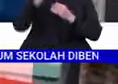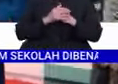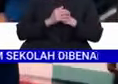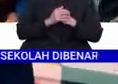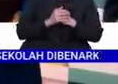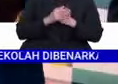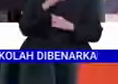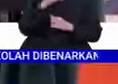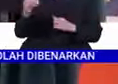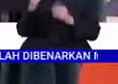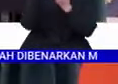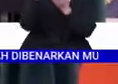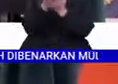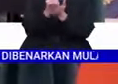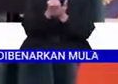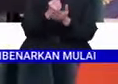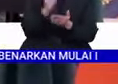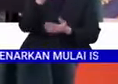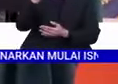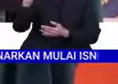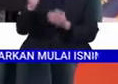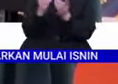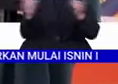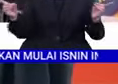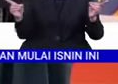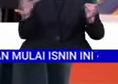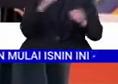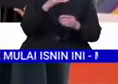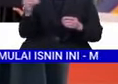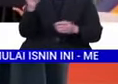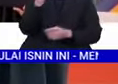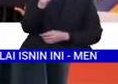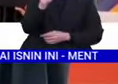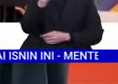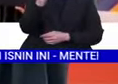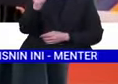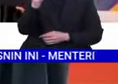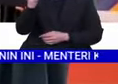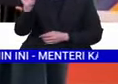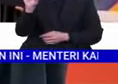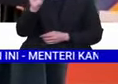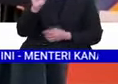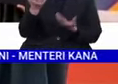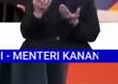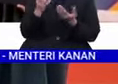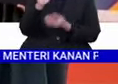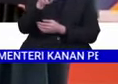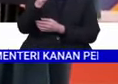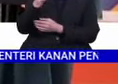2364 di peraduan Sarjana Muda dan Diploma serta 158 graduan